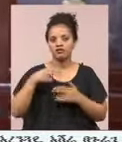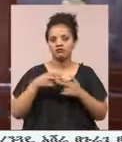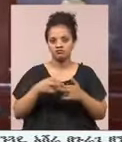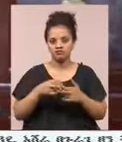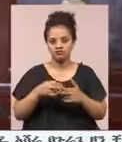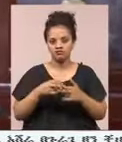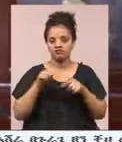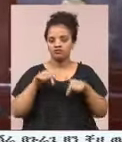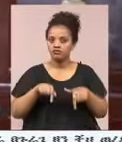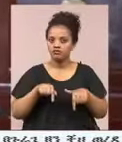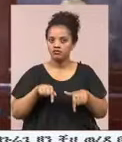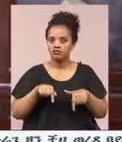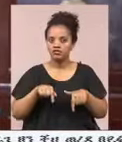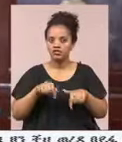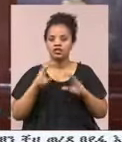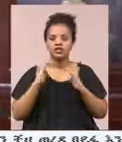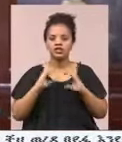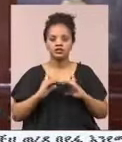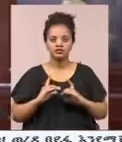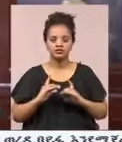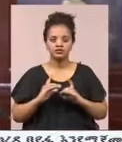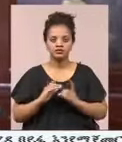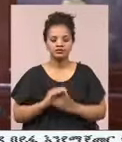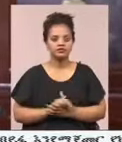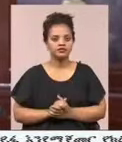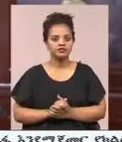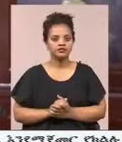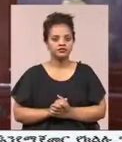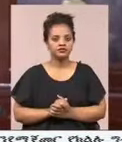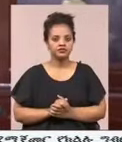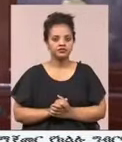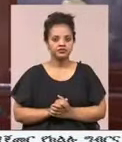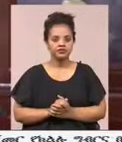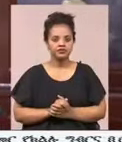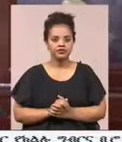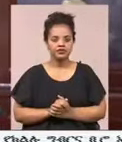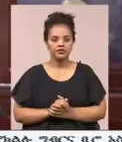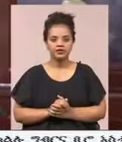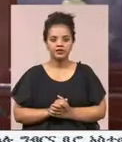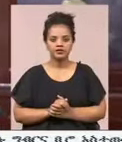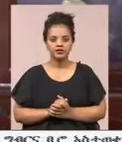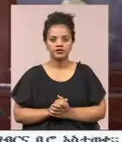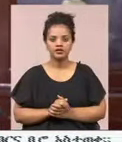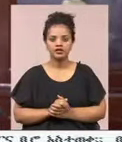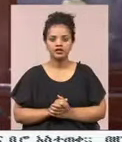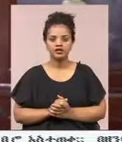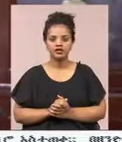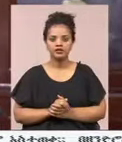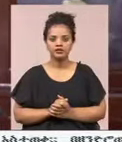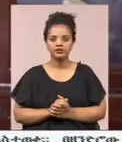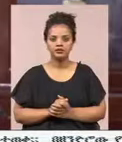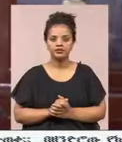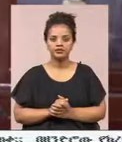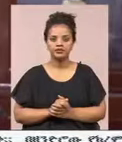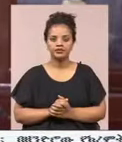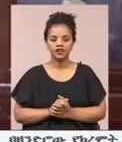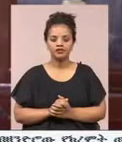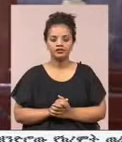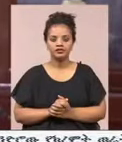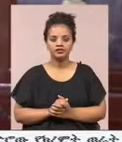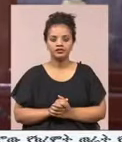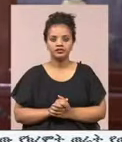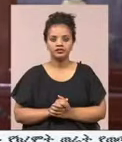ነው የዘንድሮው የክረምት የበጎ ፈቃድ አገልግሎት ስራ የምናስጀምረው። እንግዲህ በጎነት ለማህበረሰቡ፣ በጎነት